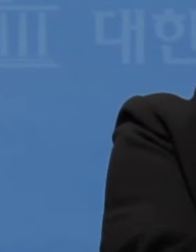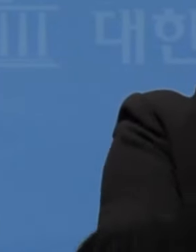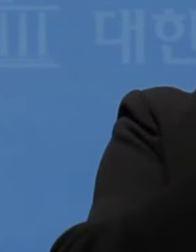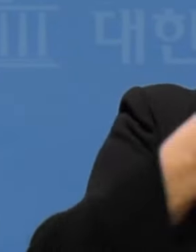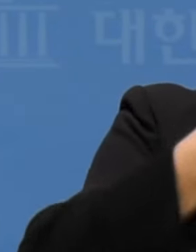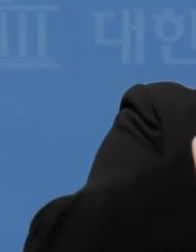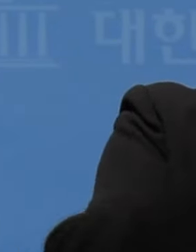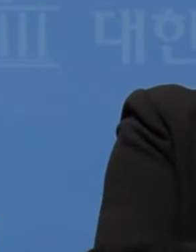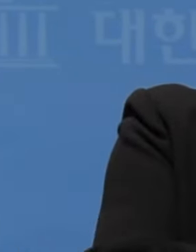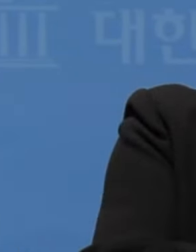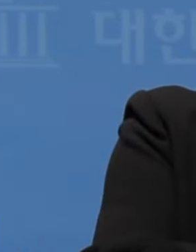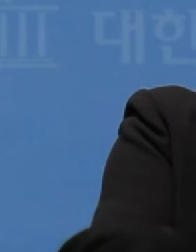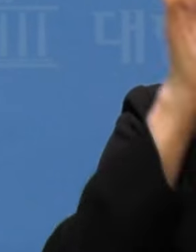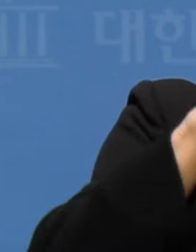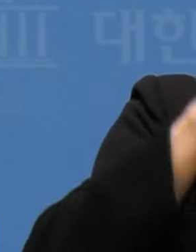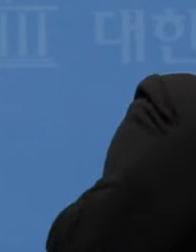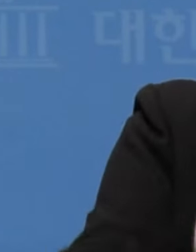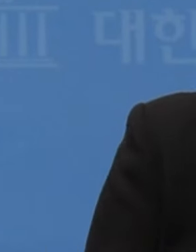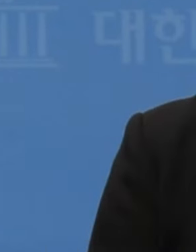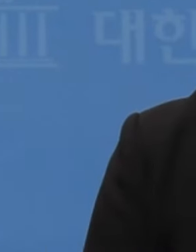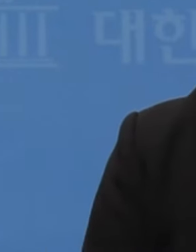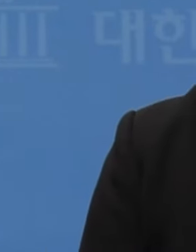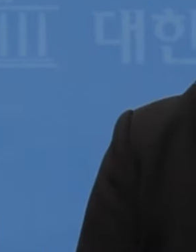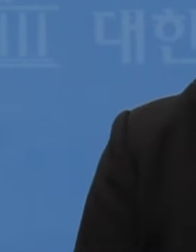폐지해야 한다는 여론의 문매를 막고 있습니다.